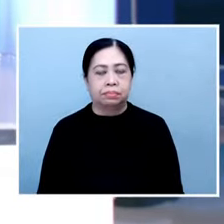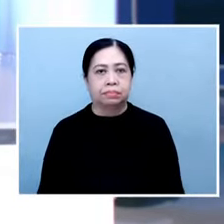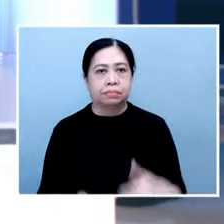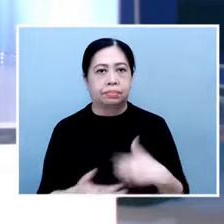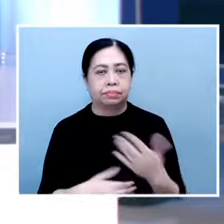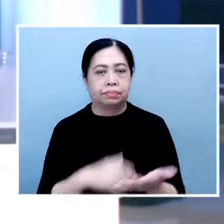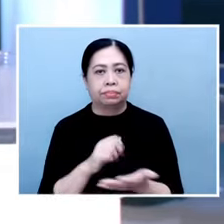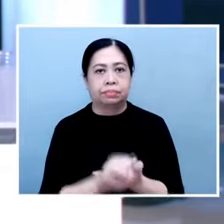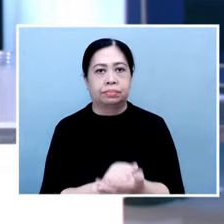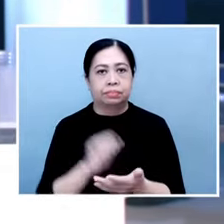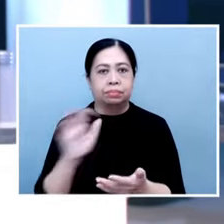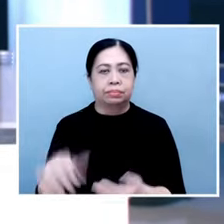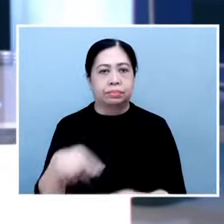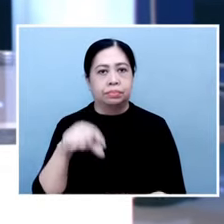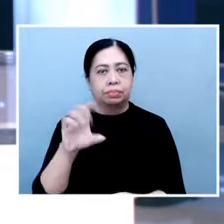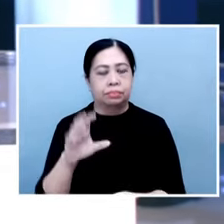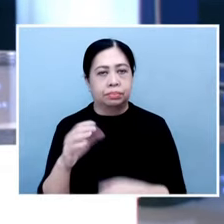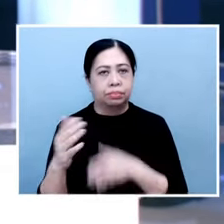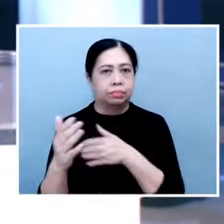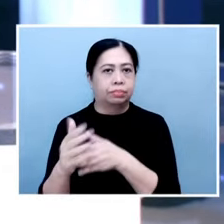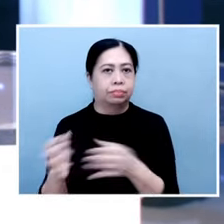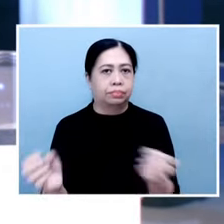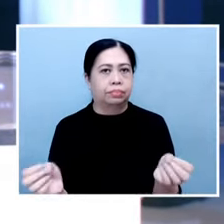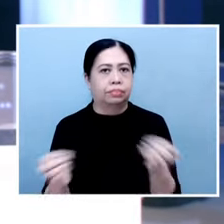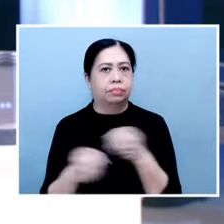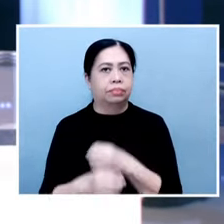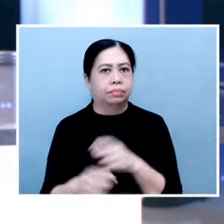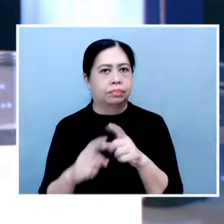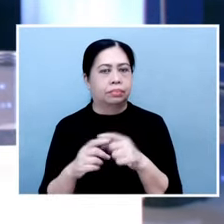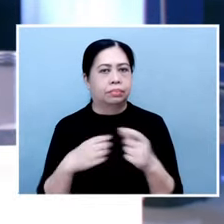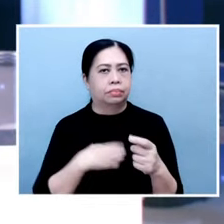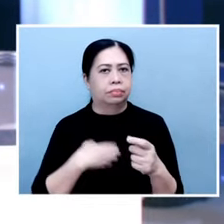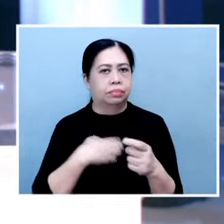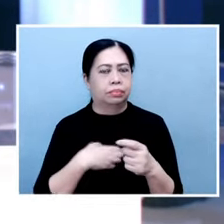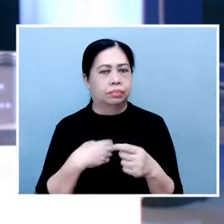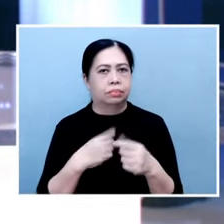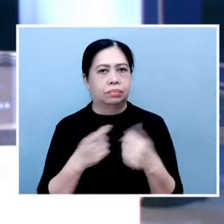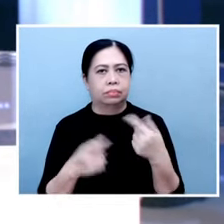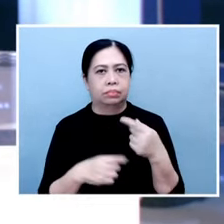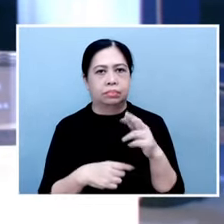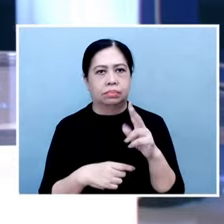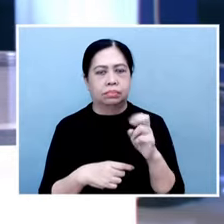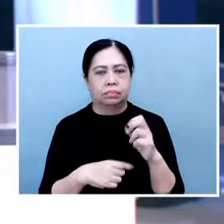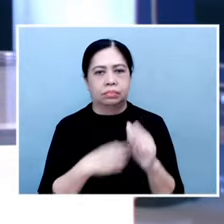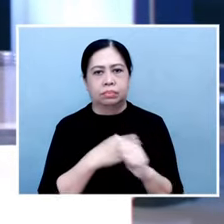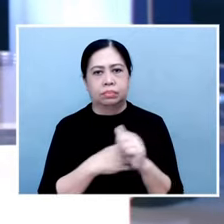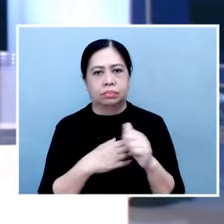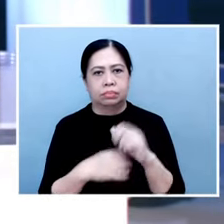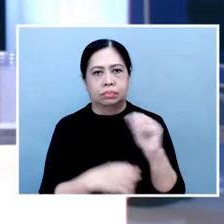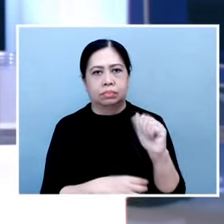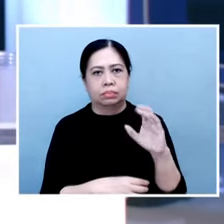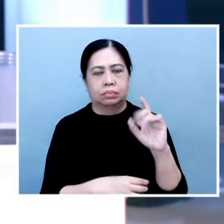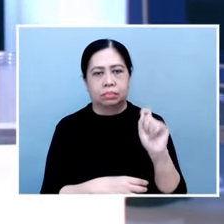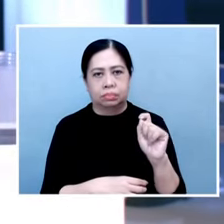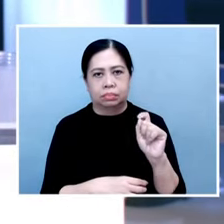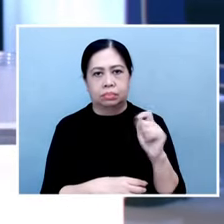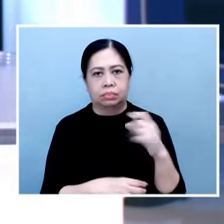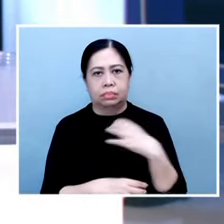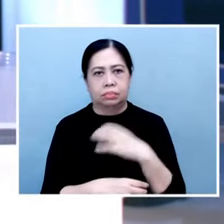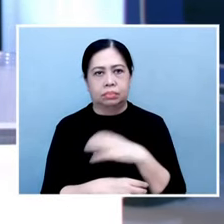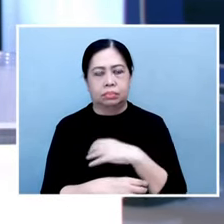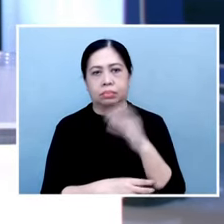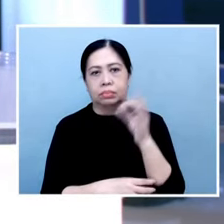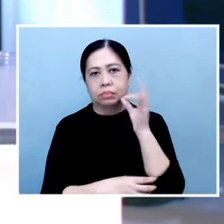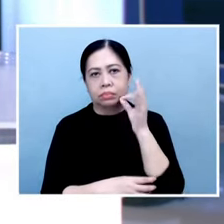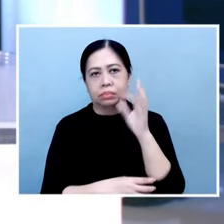Pinasura ng Quezon City Prosecutor's Office ang reklamong grave threats ni ACT Party List Representative Franz